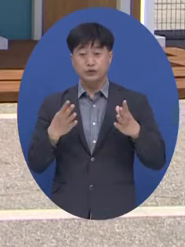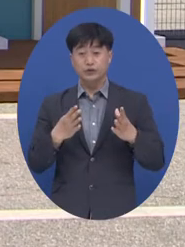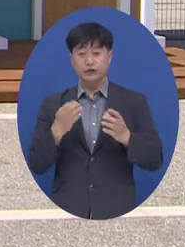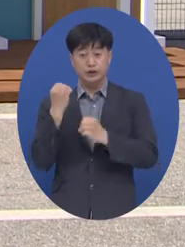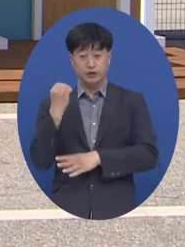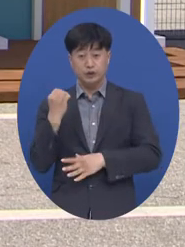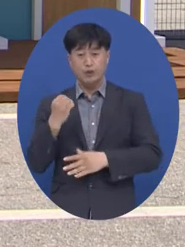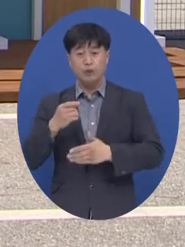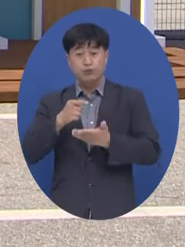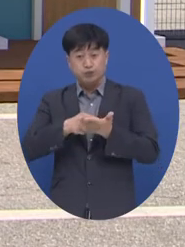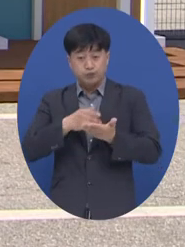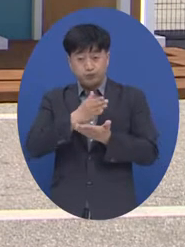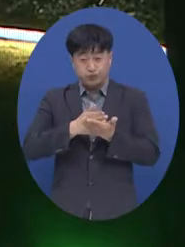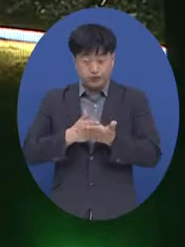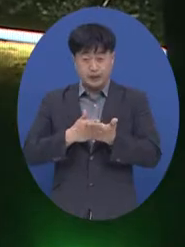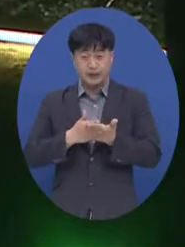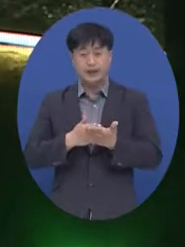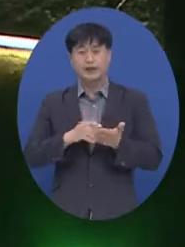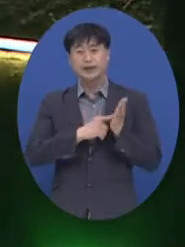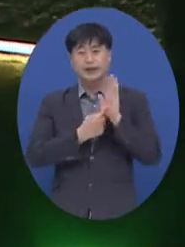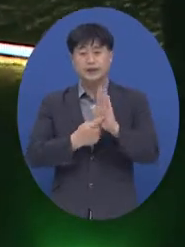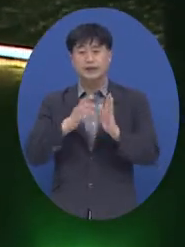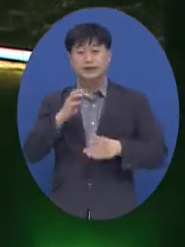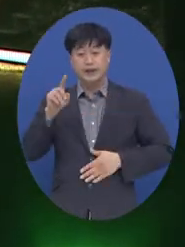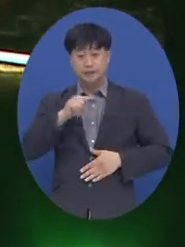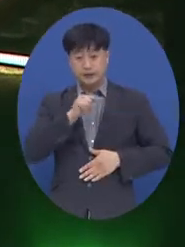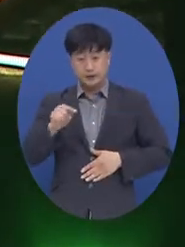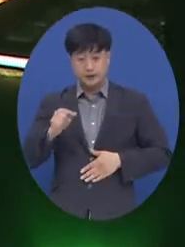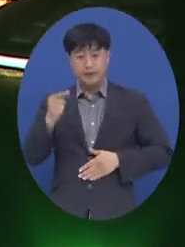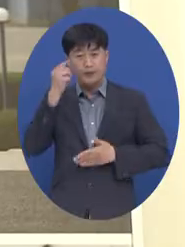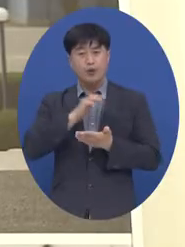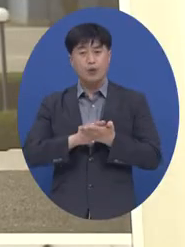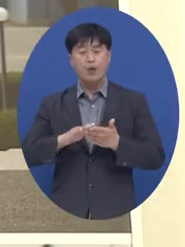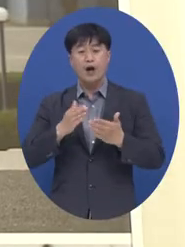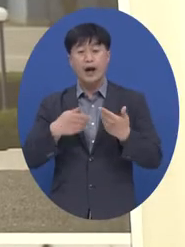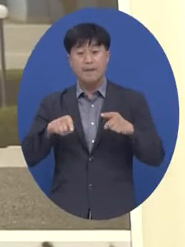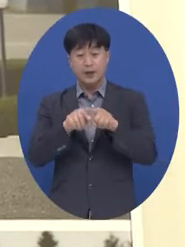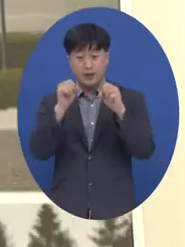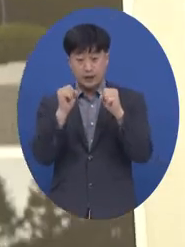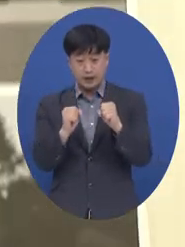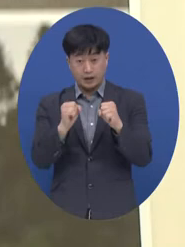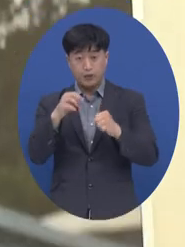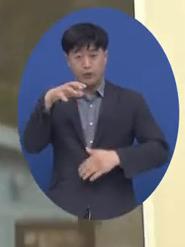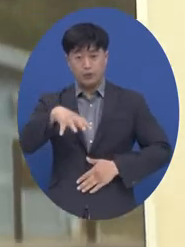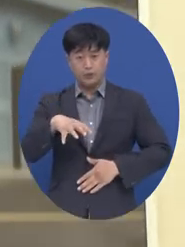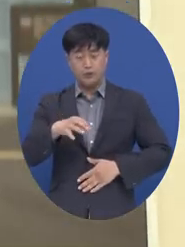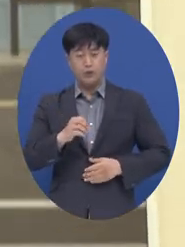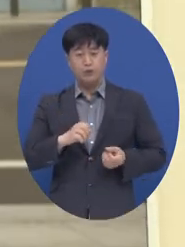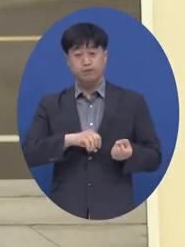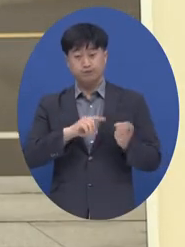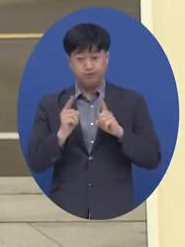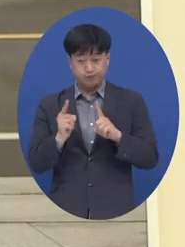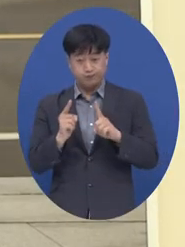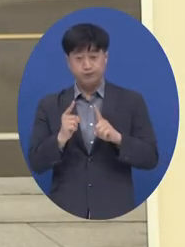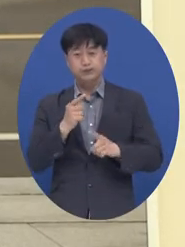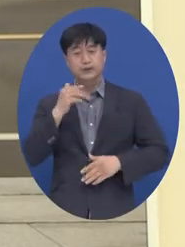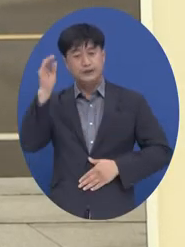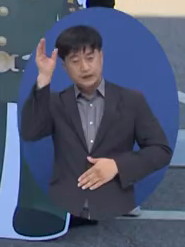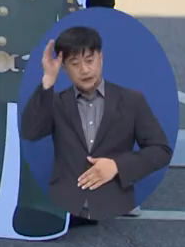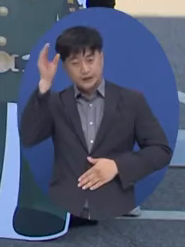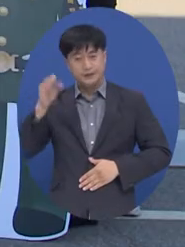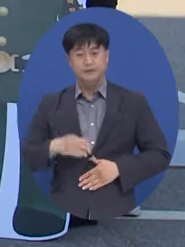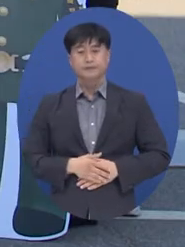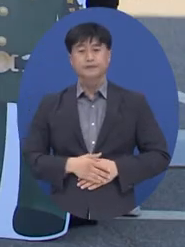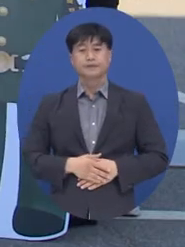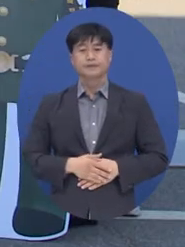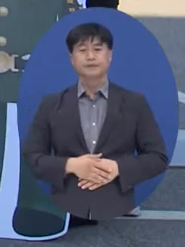이번 축제를 발판으로 분단의 상징인 비무장지대 dmz 이가 평화와 공존의 공간으로 거듭나길 기대합니다